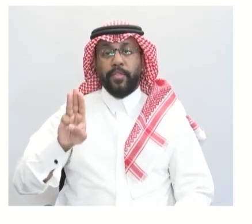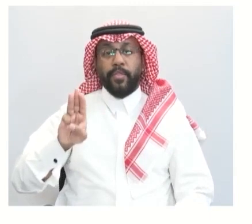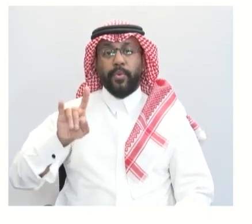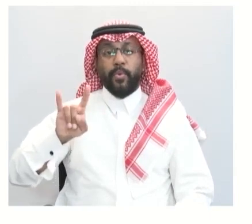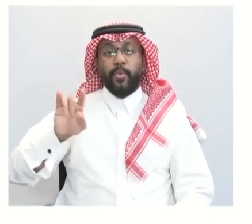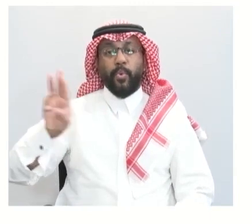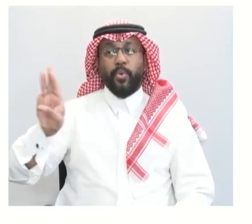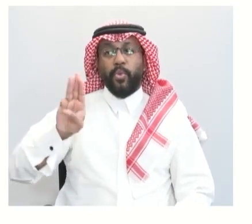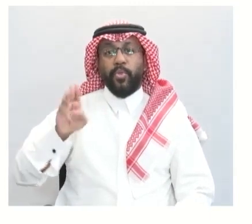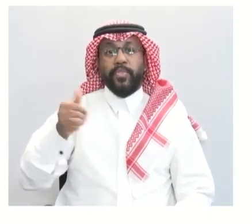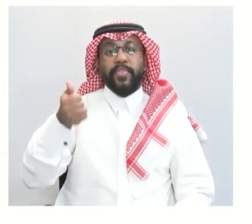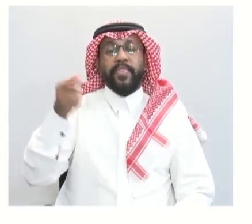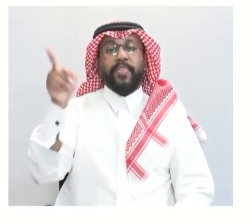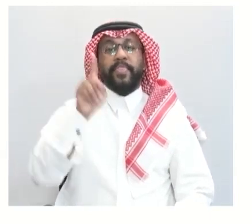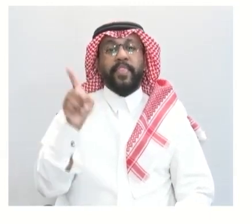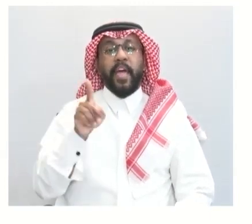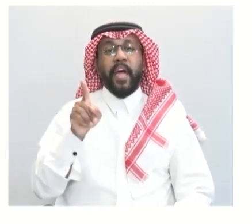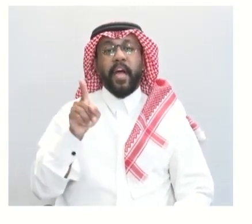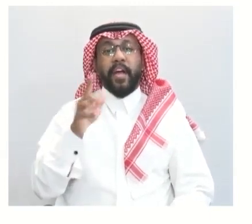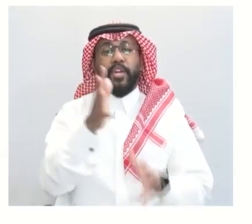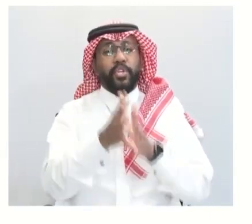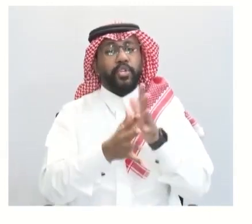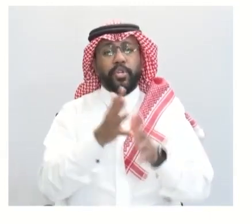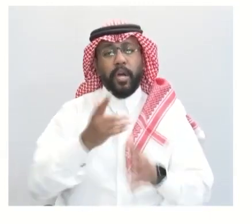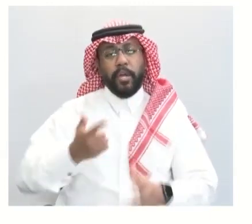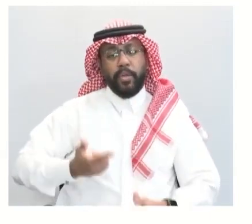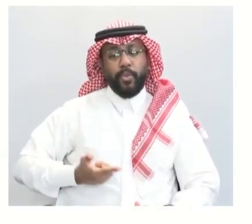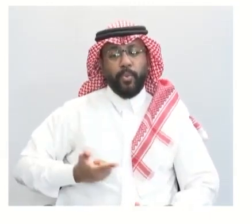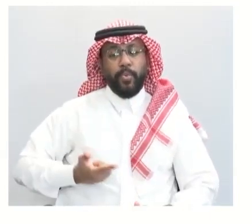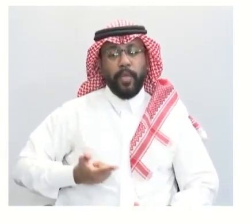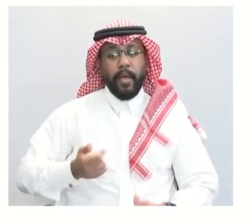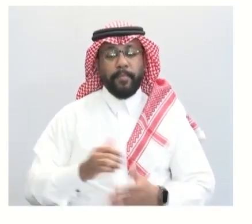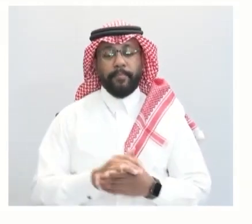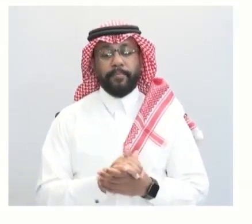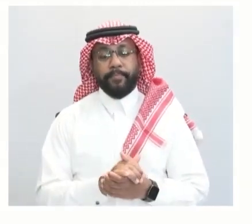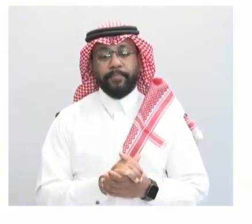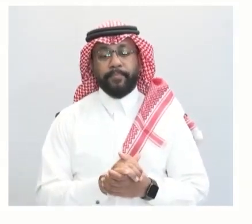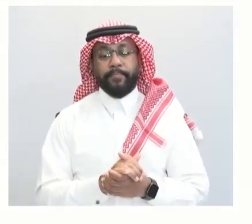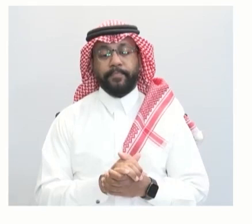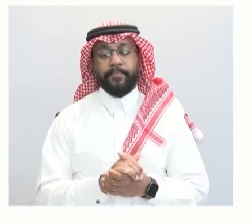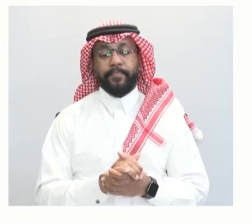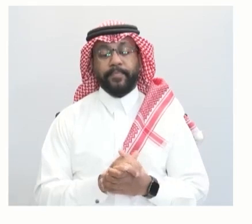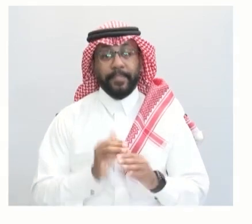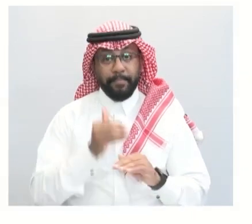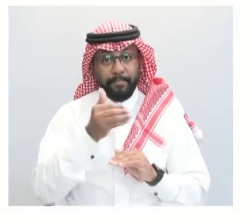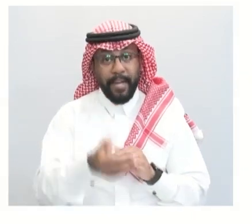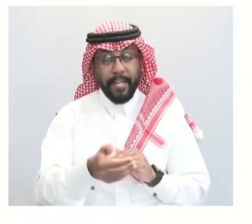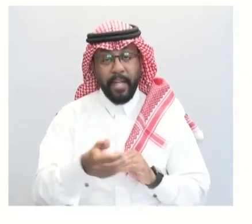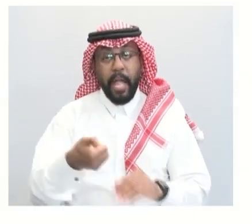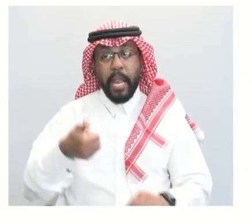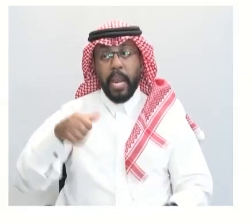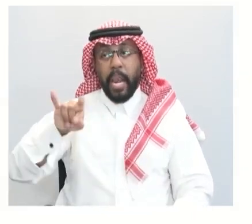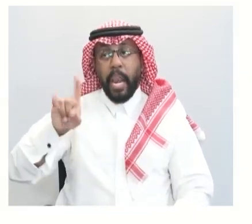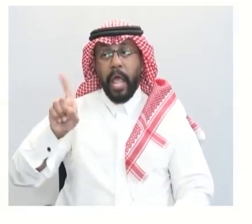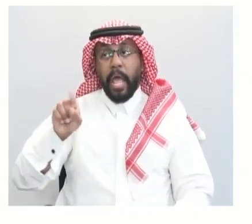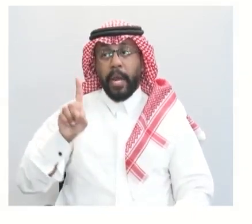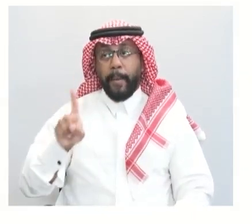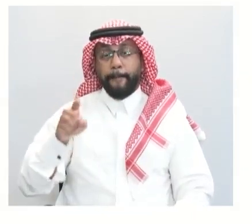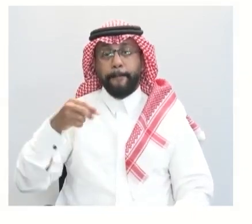احسنتم يوم الثلاثاء ثم بعد يوم الثلاثاء ياتينا يوم